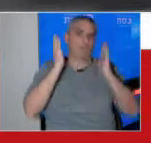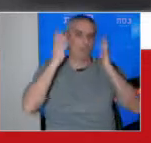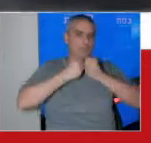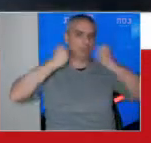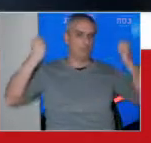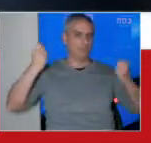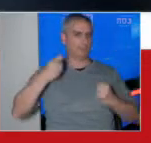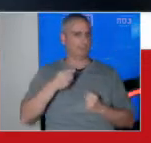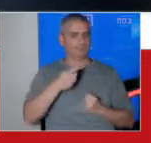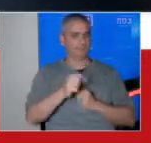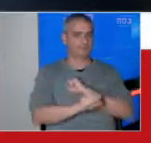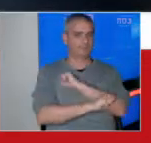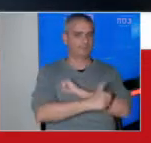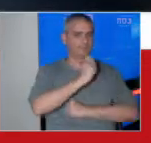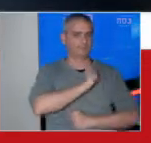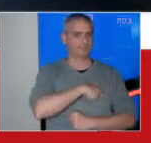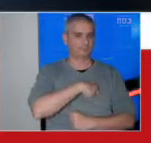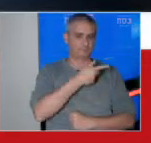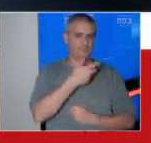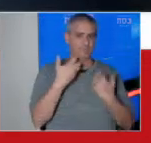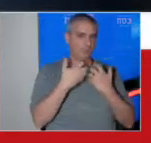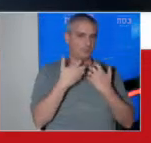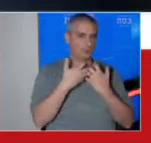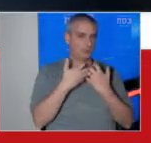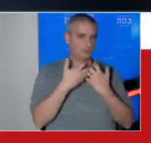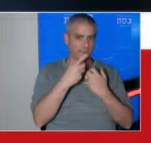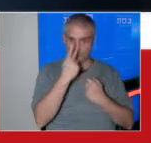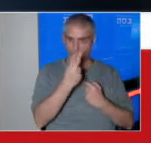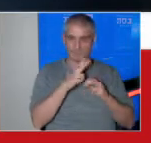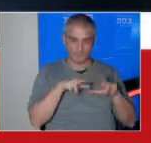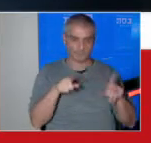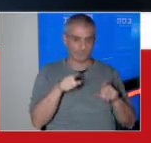דרמה. אלי, כסגן ראש עיריית אשדוד, אתה רואה